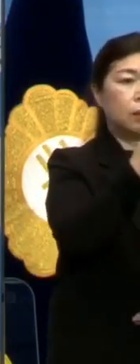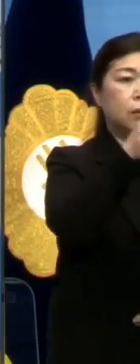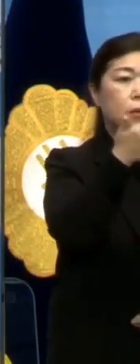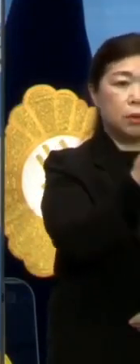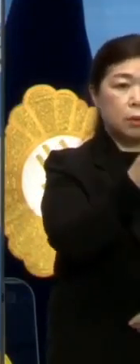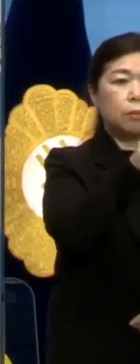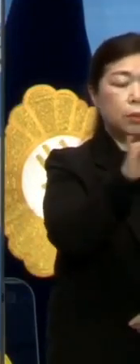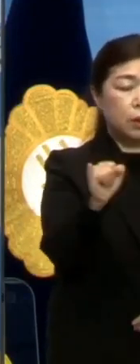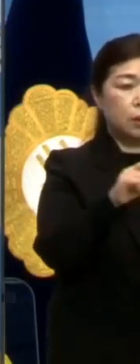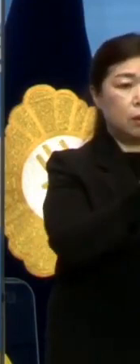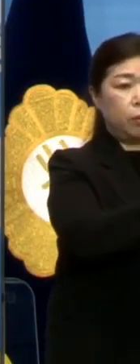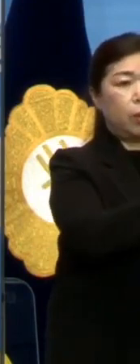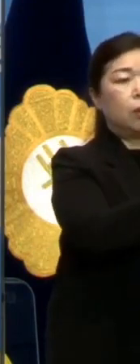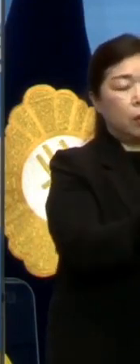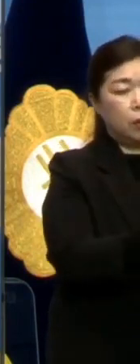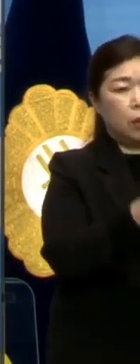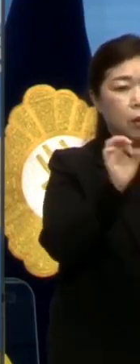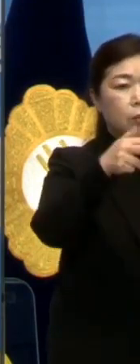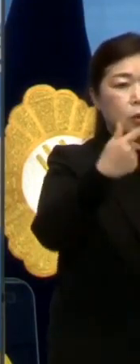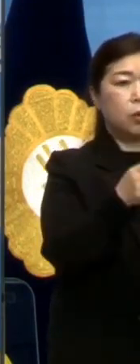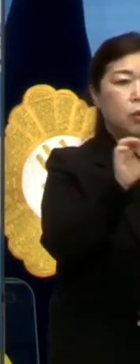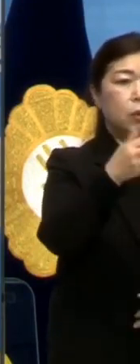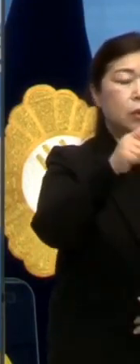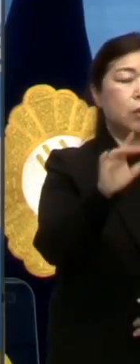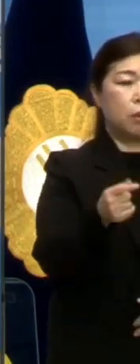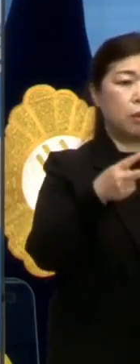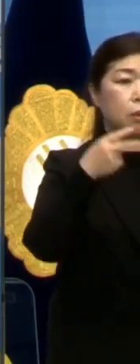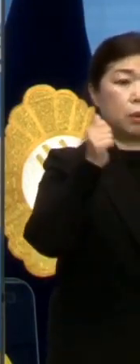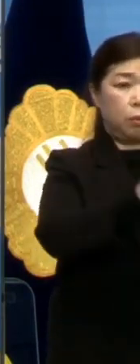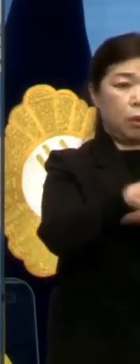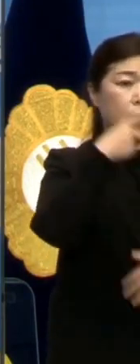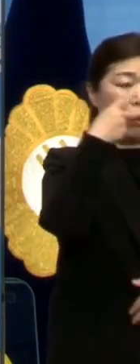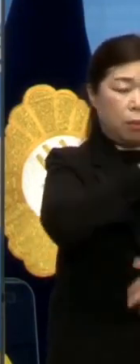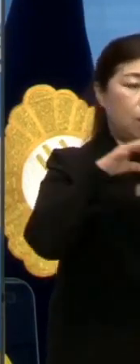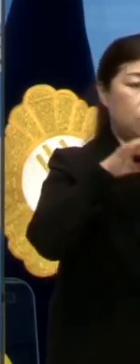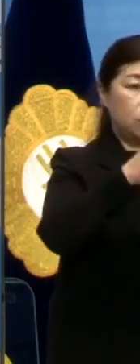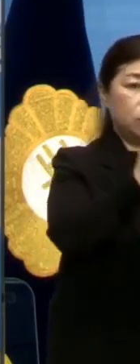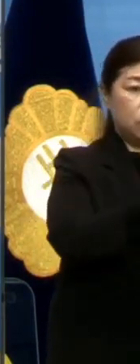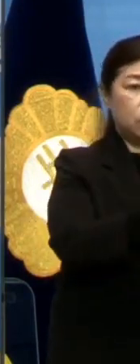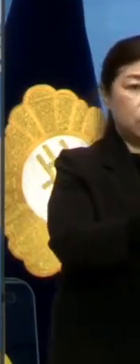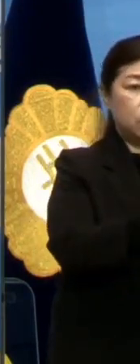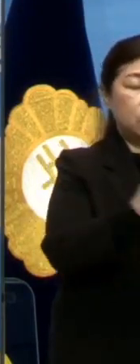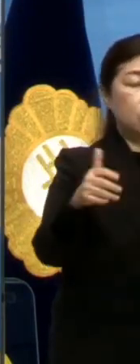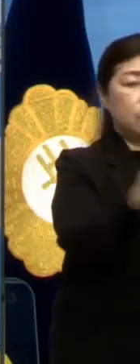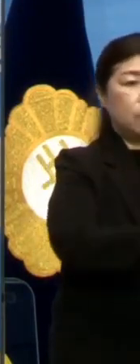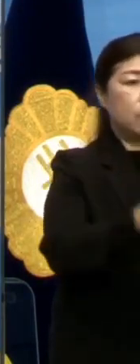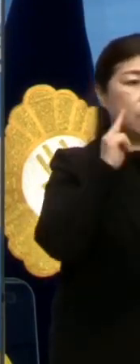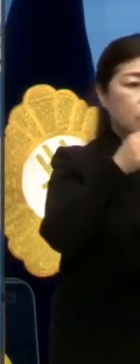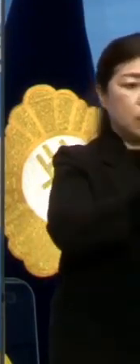이어 김종철 당 대표가 단식을 이어가고 있습니다. 국회는 제대로